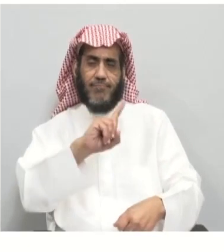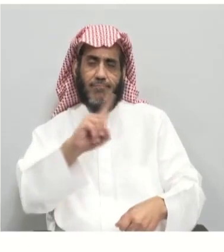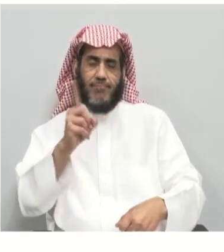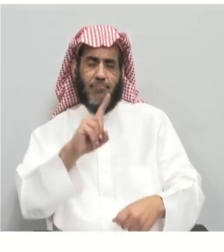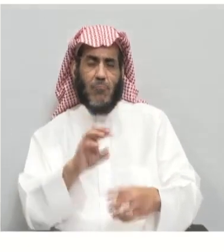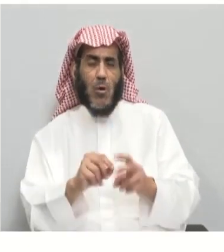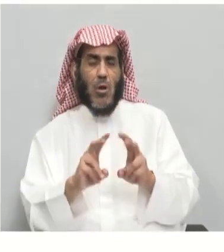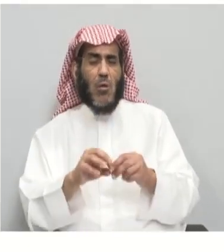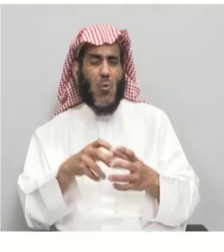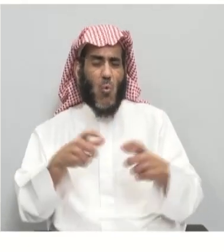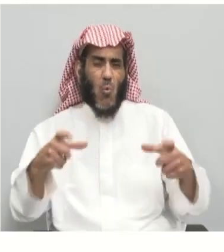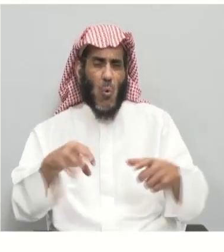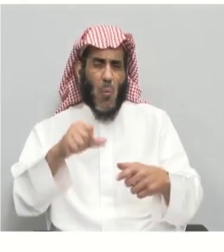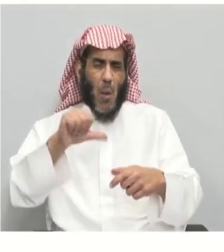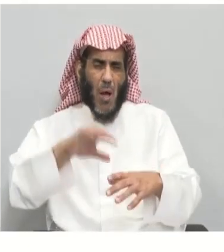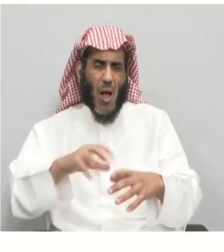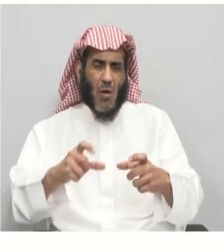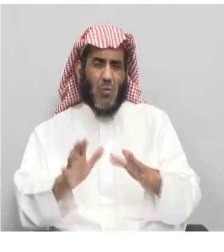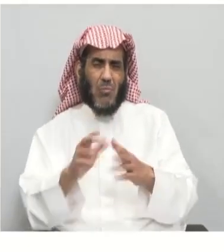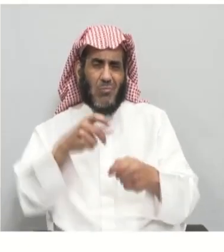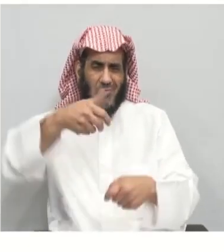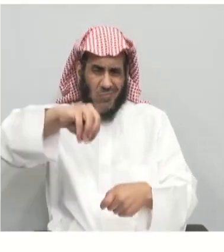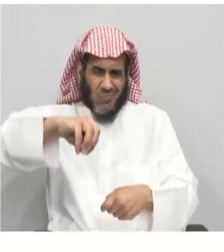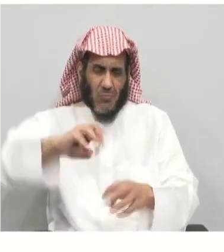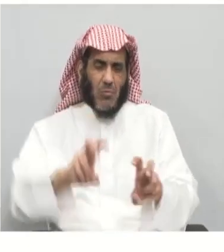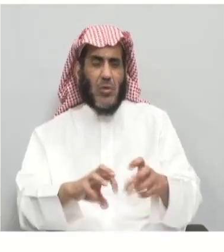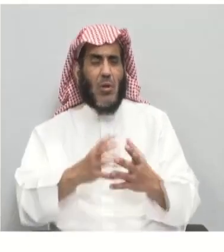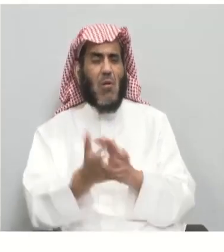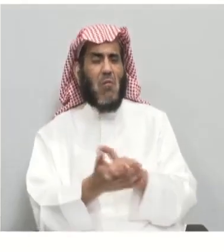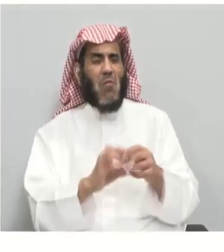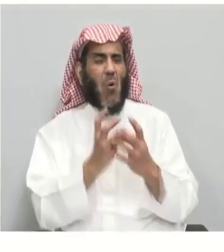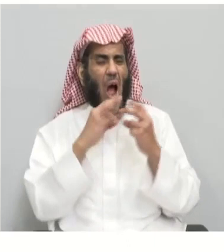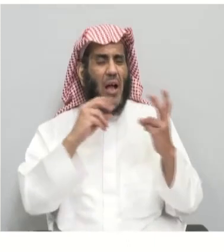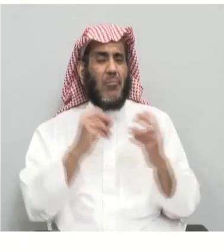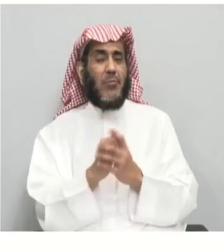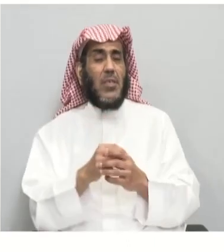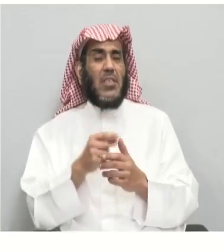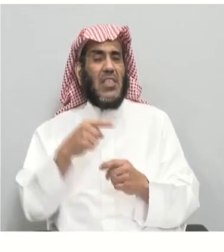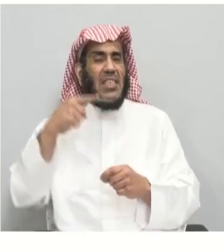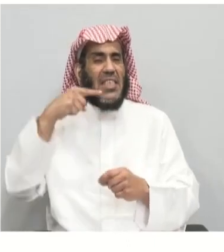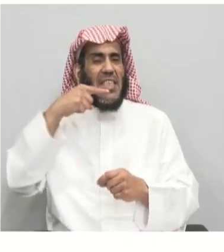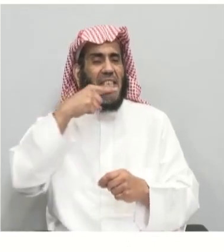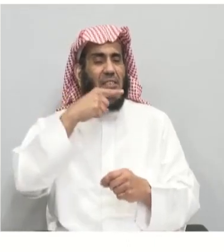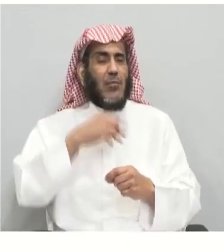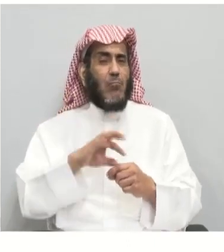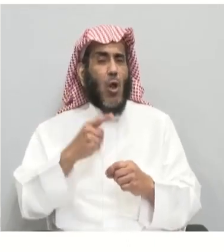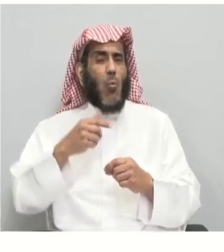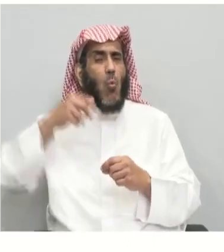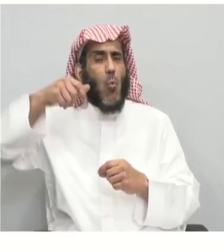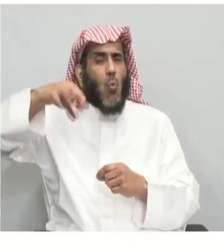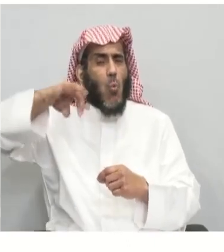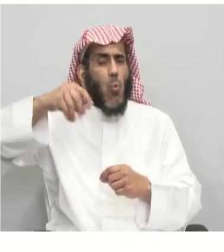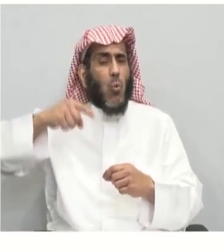بل نبدا الاناء بالماء ونغسل الفواكه عند تنظيف الاسنان لا نبقي